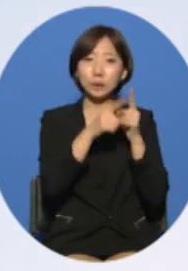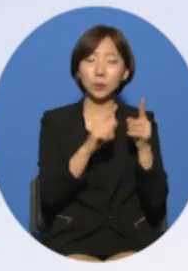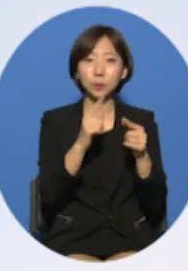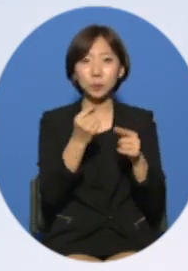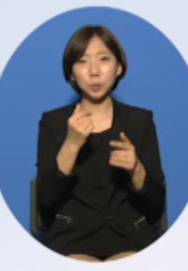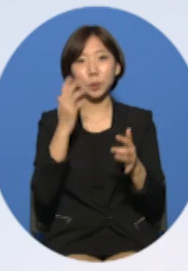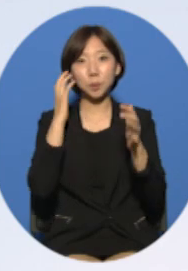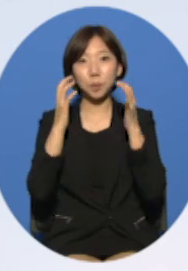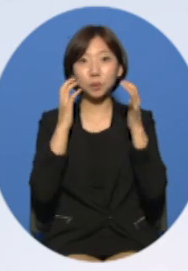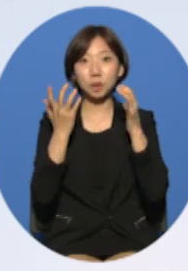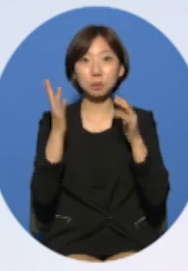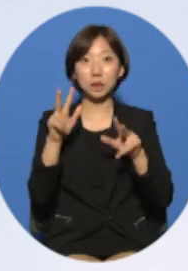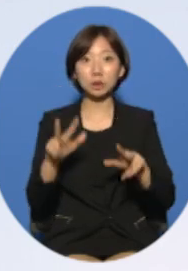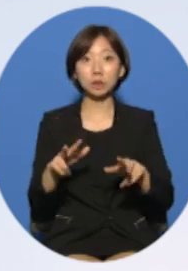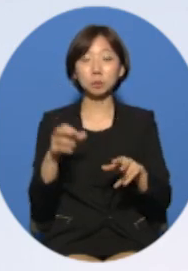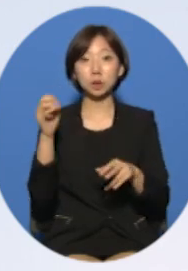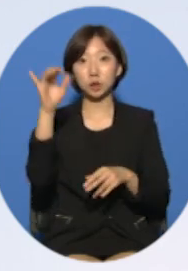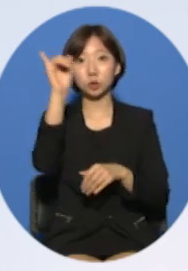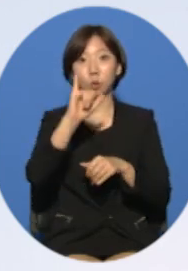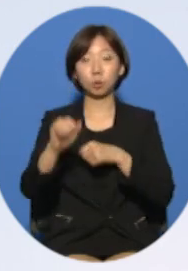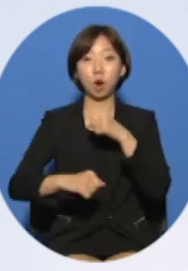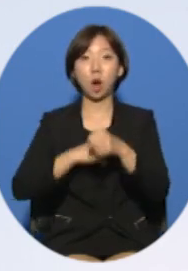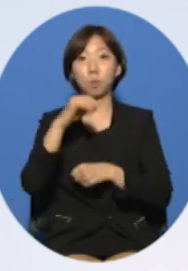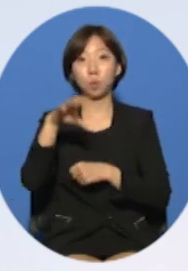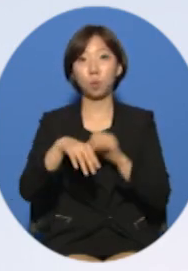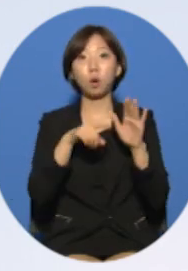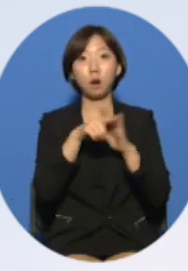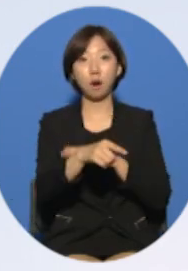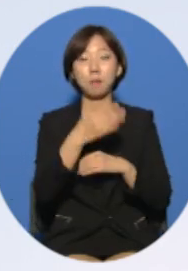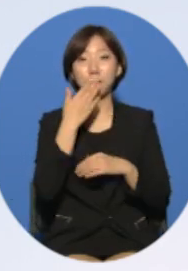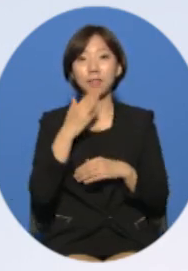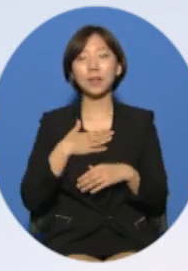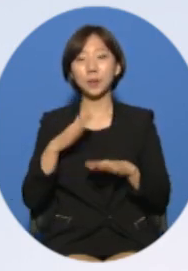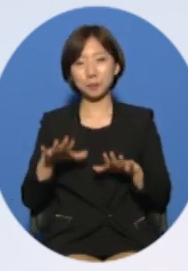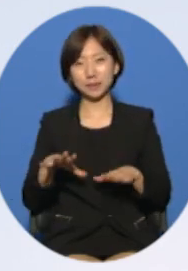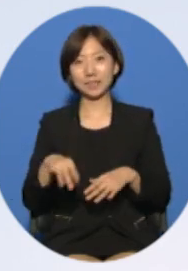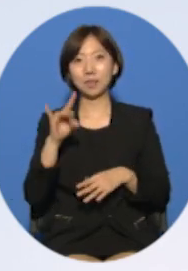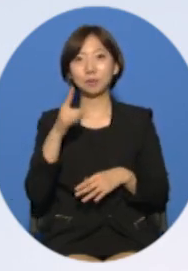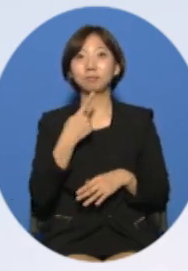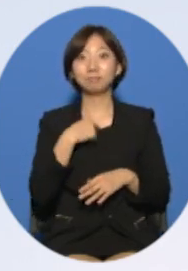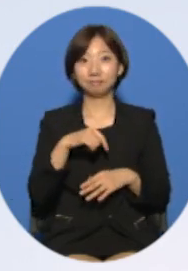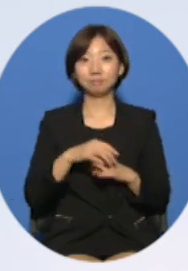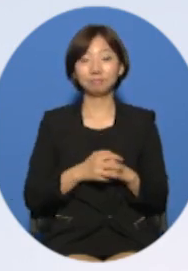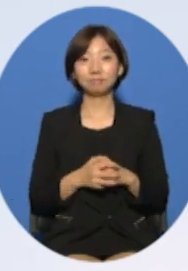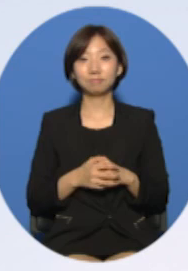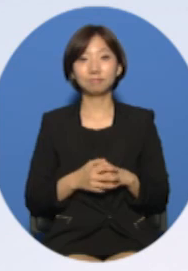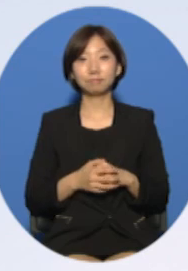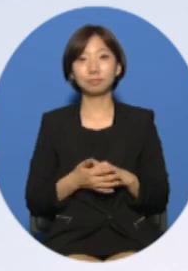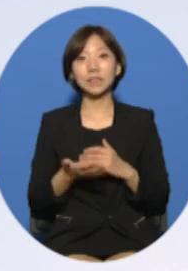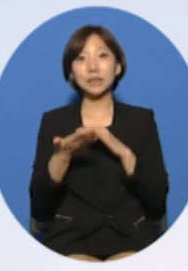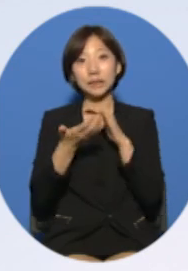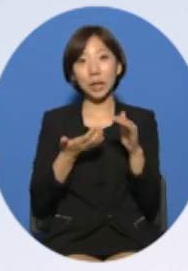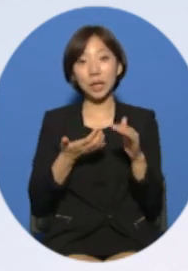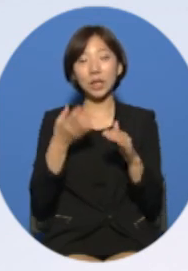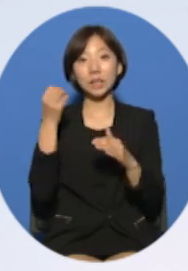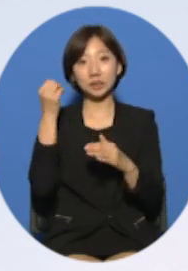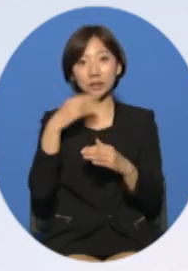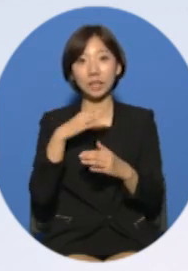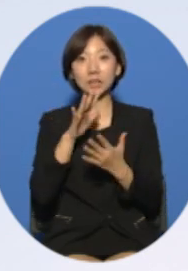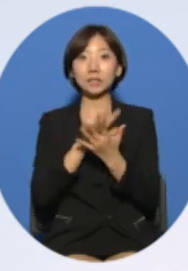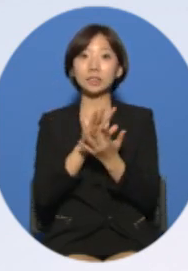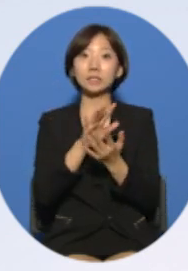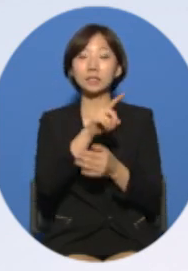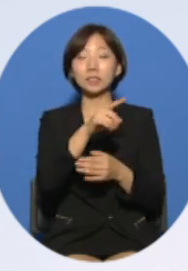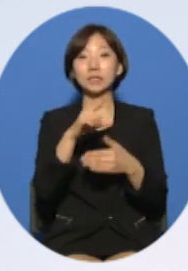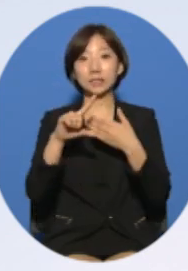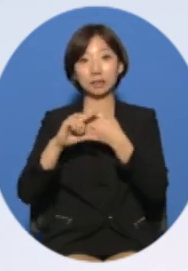않습니까? 네. 전국 어디에나 사전 투표소 가면 되니까. 저도 이번에 사실은 처음 해봤습니다. 네. 예, 그 전에는 예, 현장에서 이제 재직을